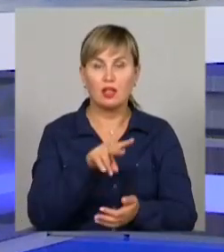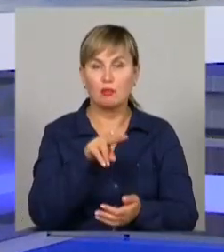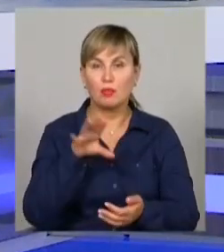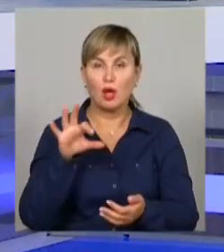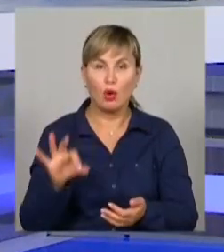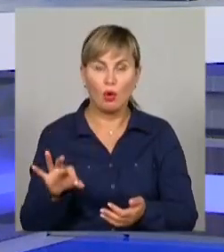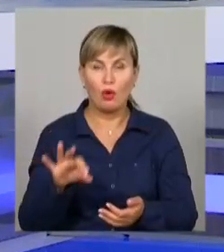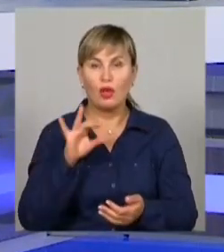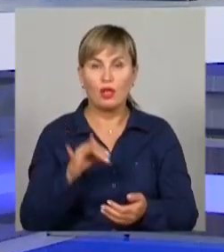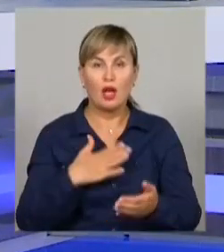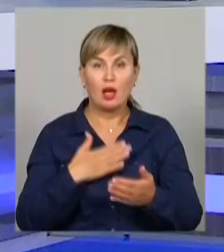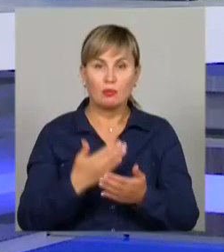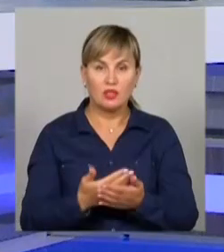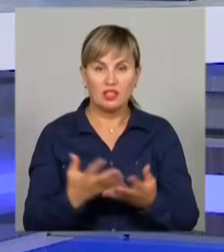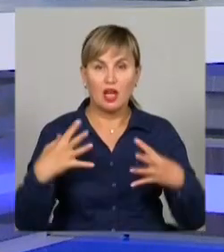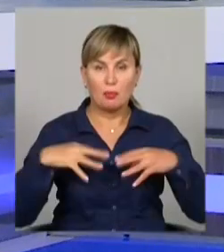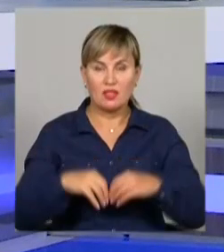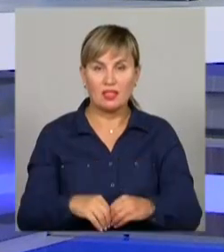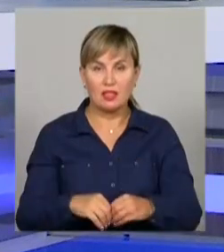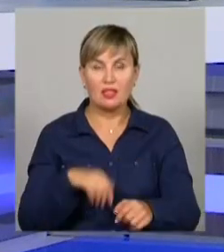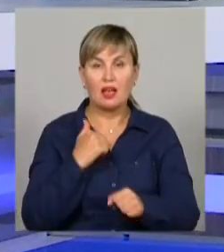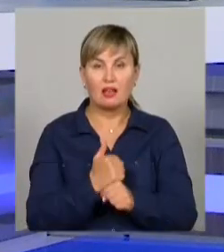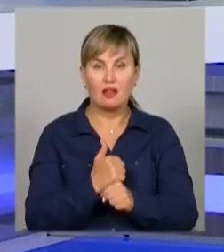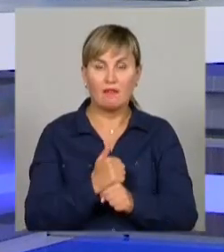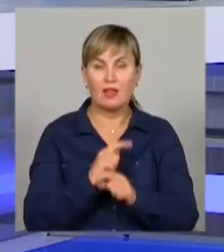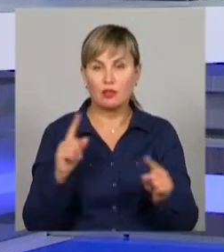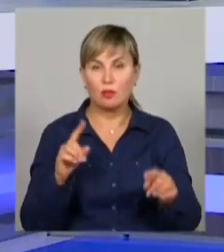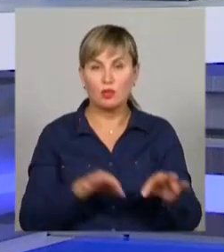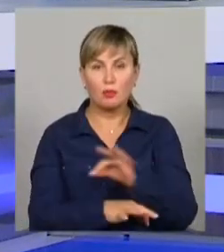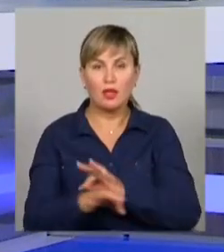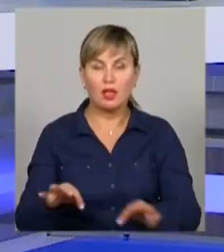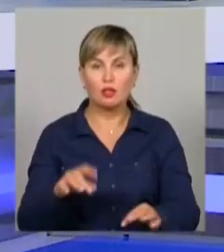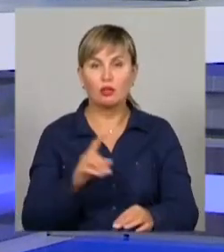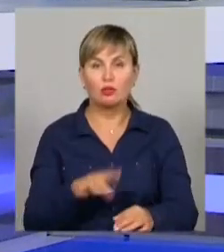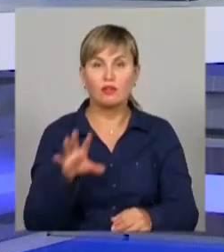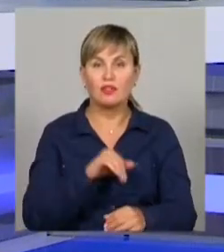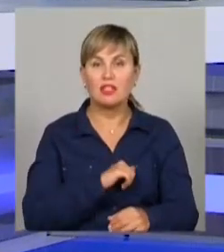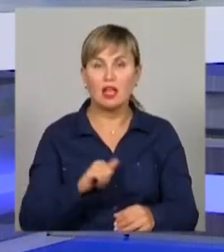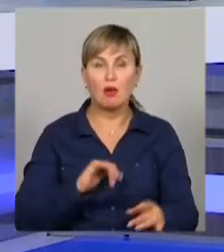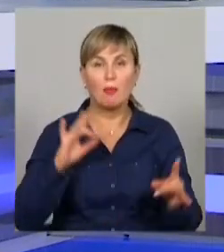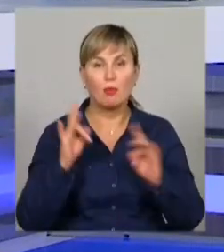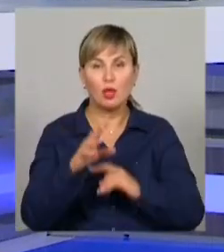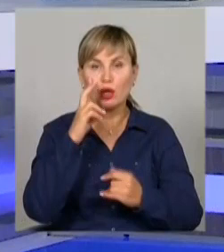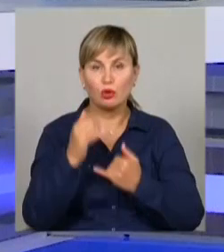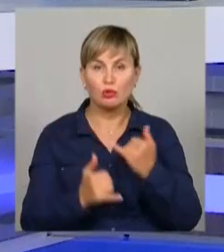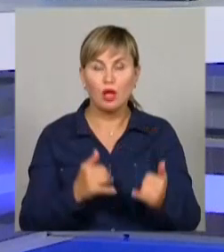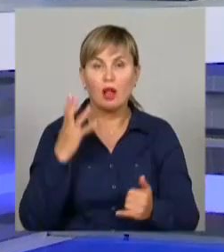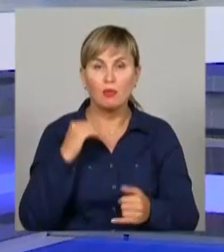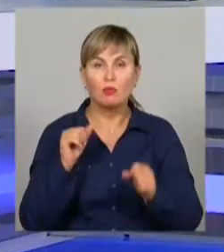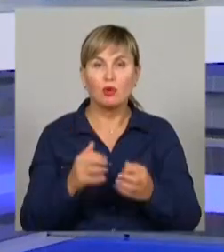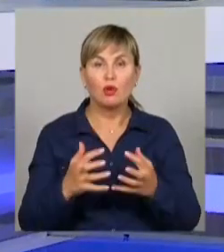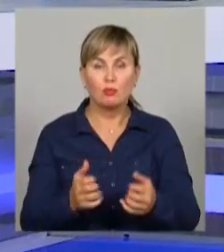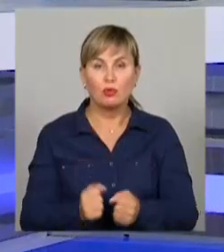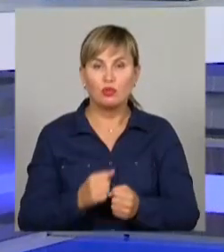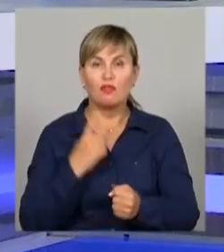неправительственных организаций и общественных объединений. Главная особенность проекта в том, что все самые популярные госуслуги алматинцы смогут получить